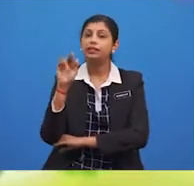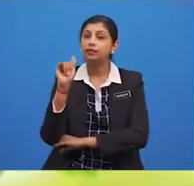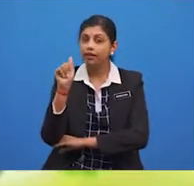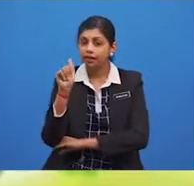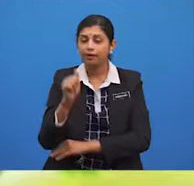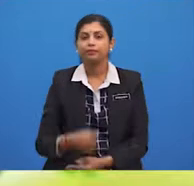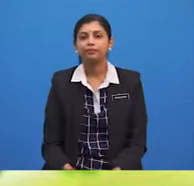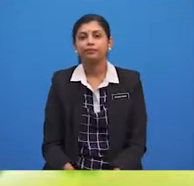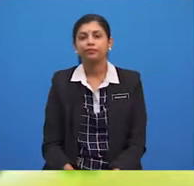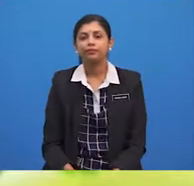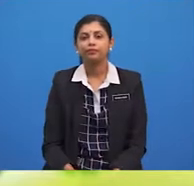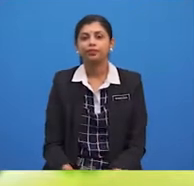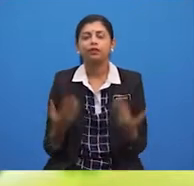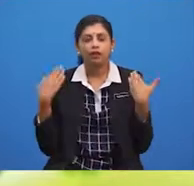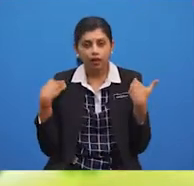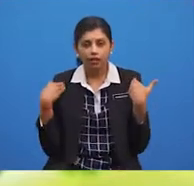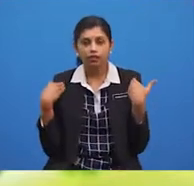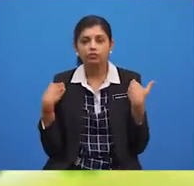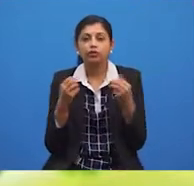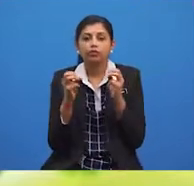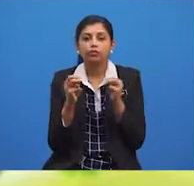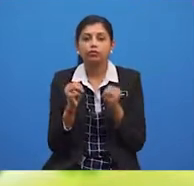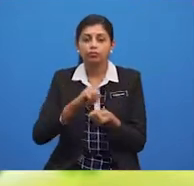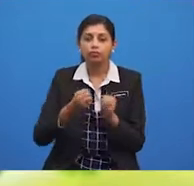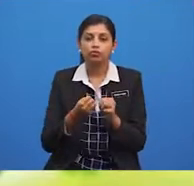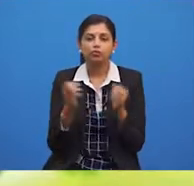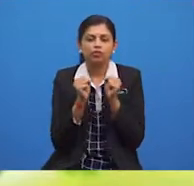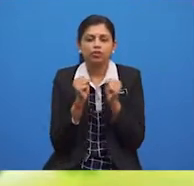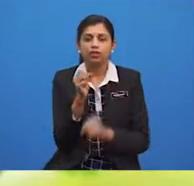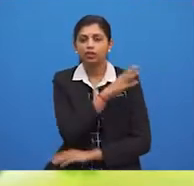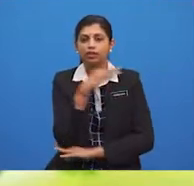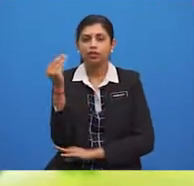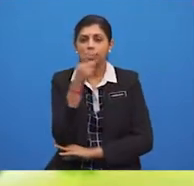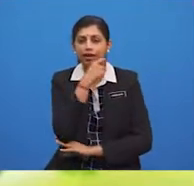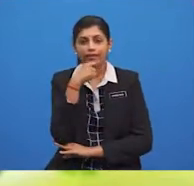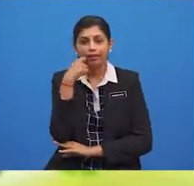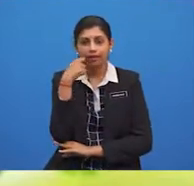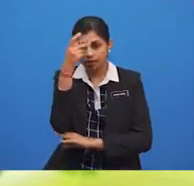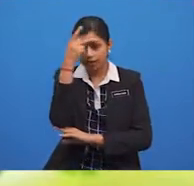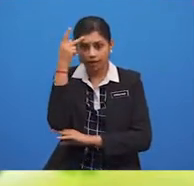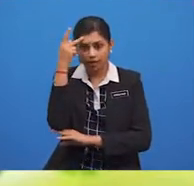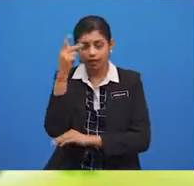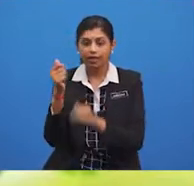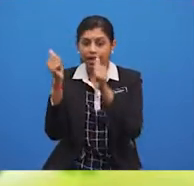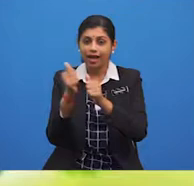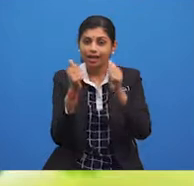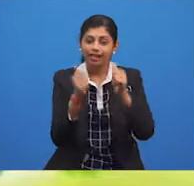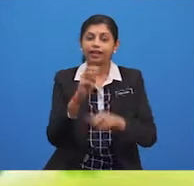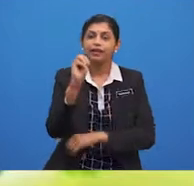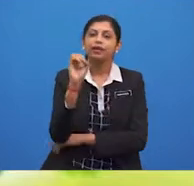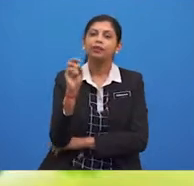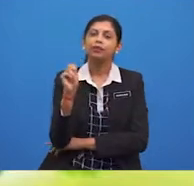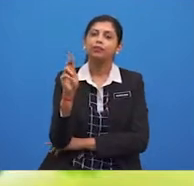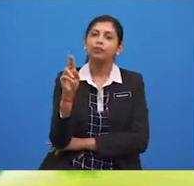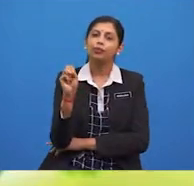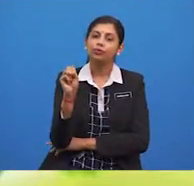juga mengalami musim dingin yang kering kerana angin monsun barat laut